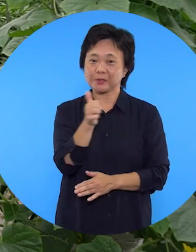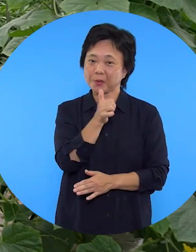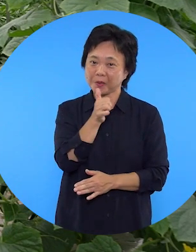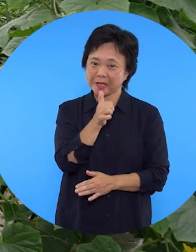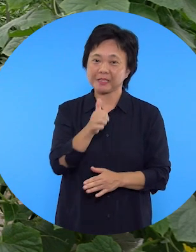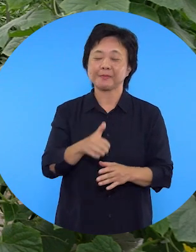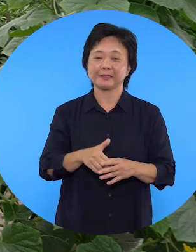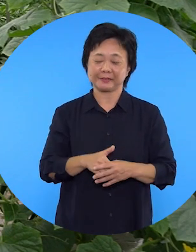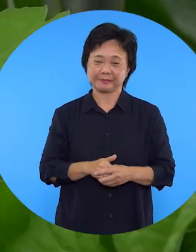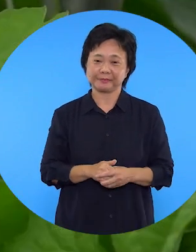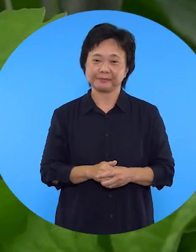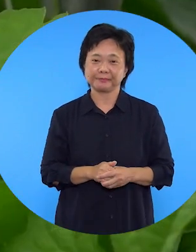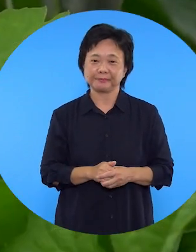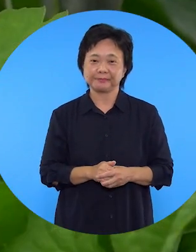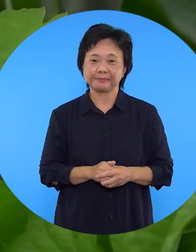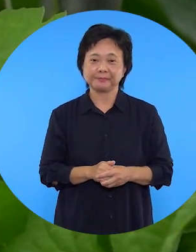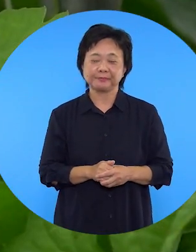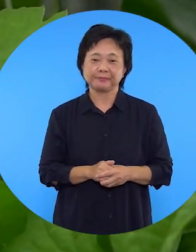紹介します